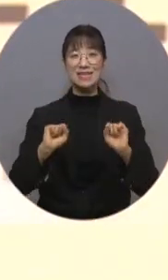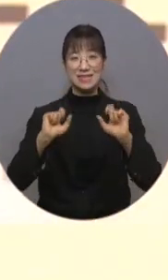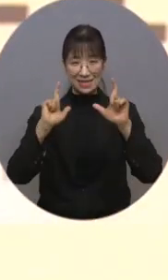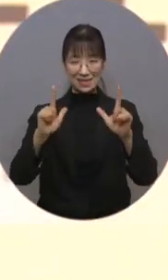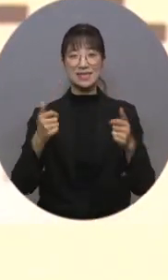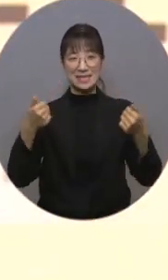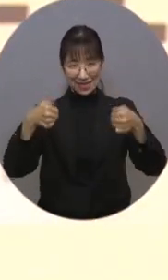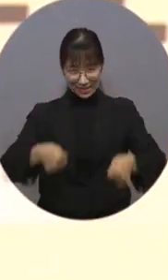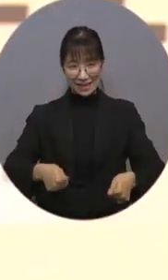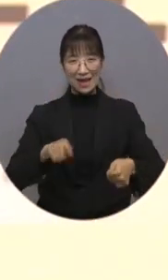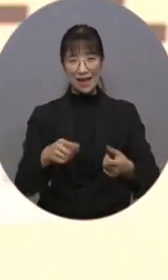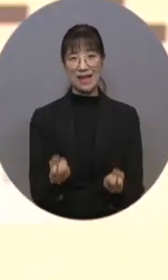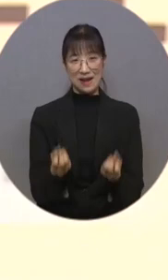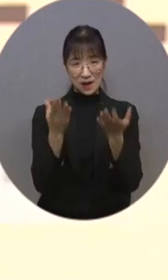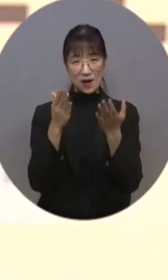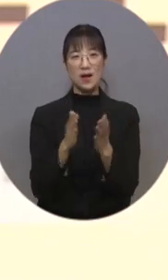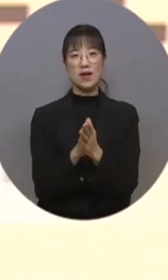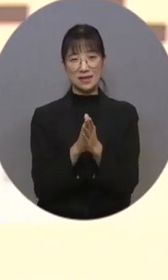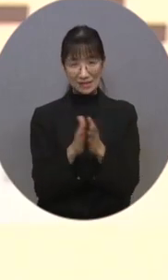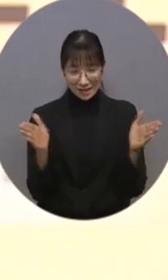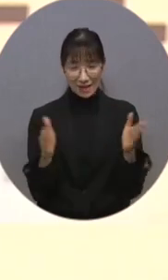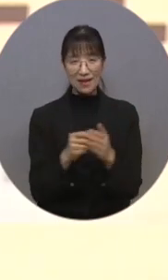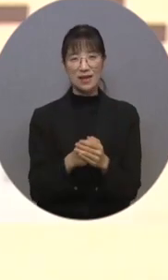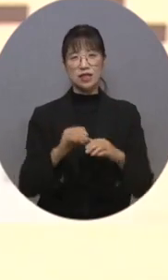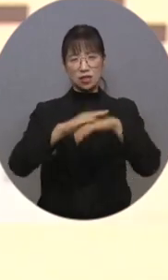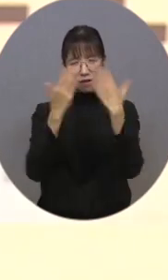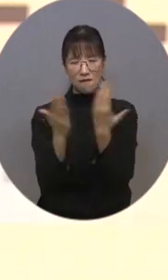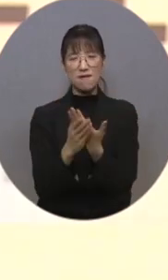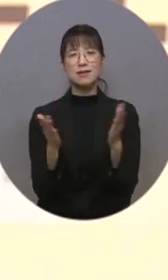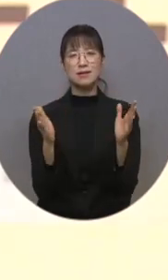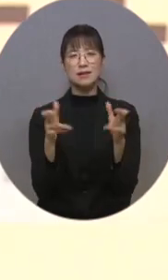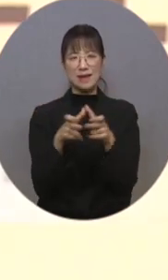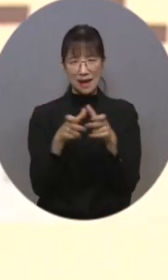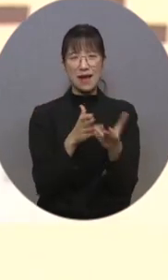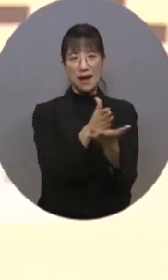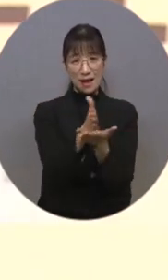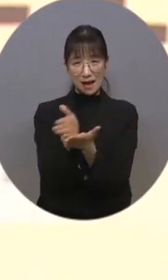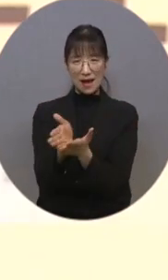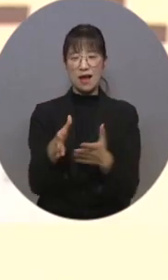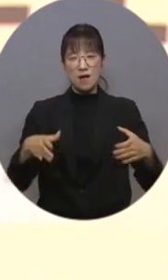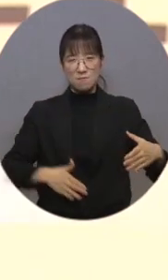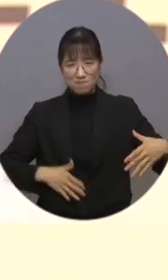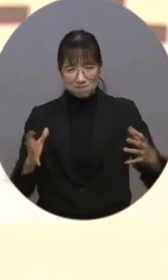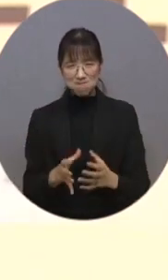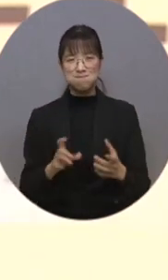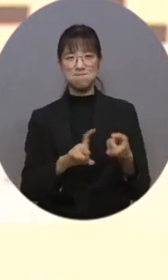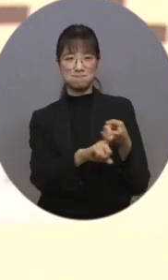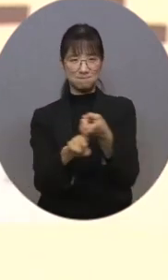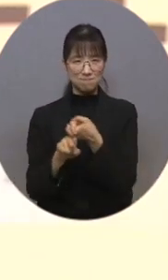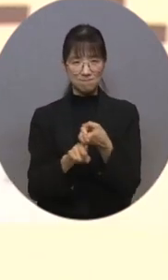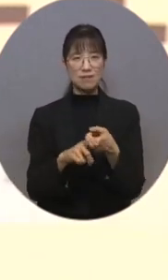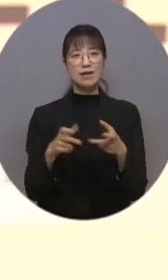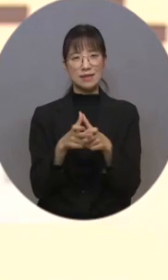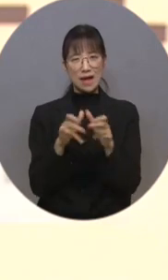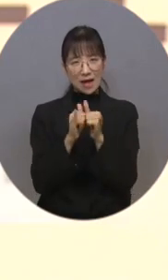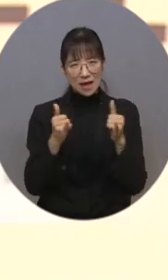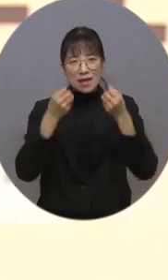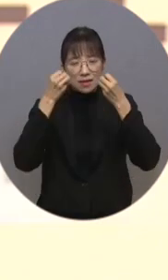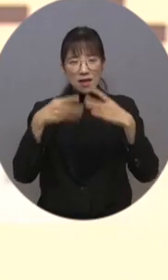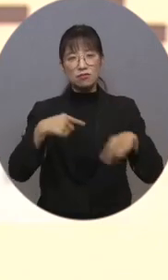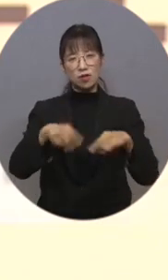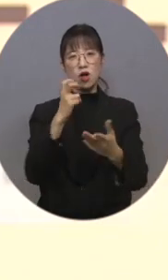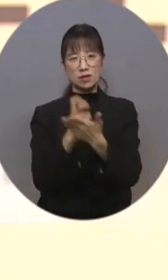해서 전 장애계가 화합과 연대를 통해서 장애인 당사자가 새로운 정책 환경을 우리가